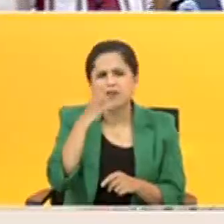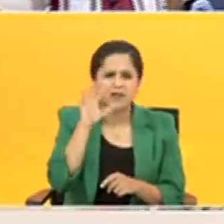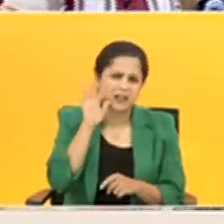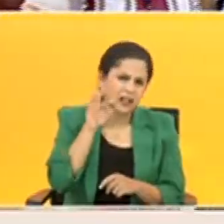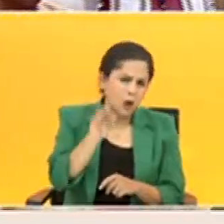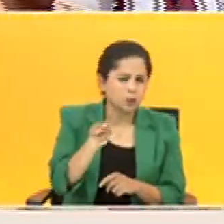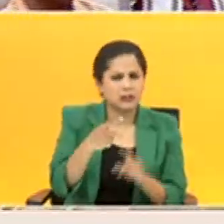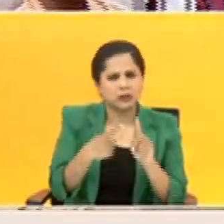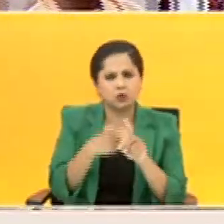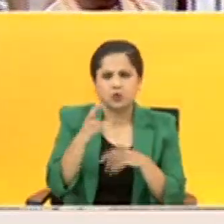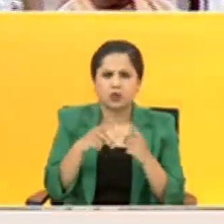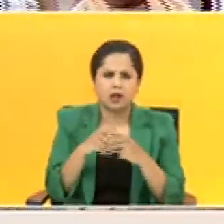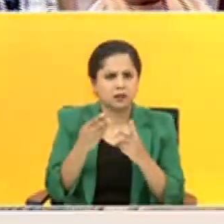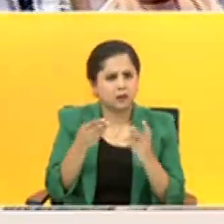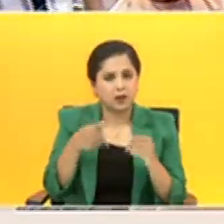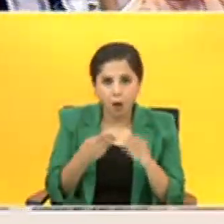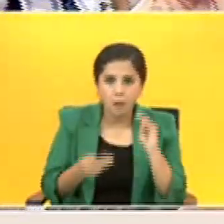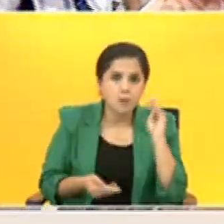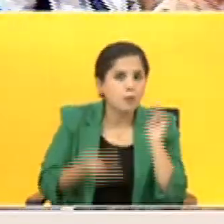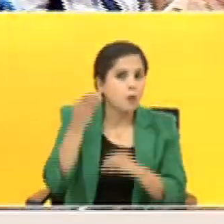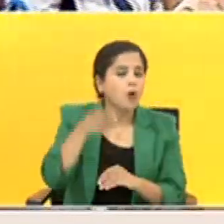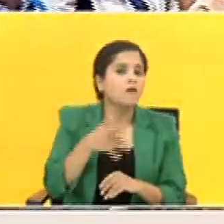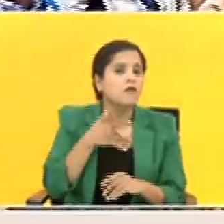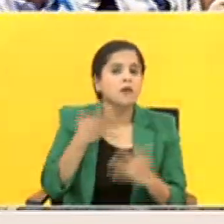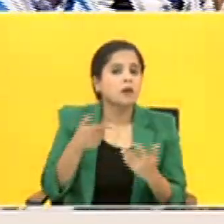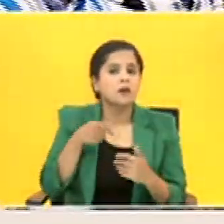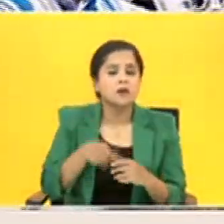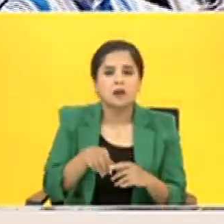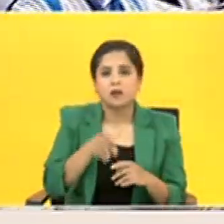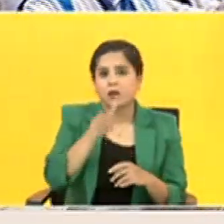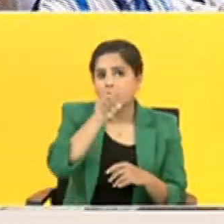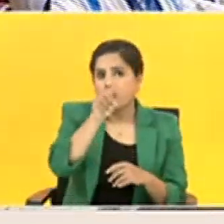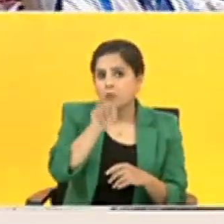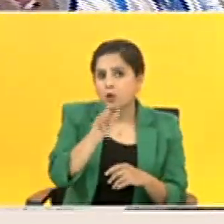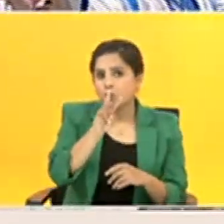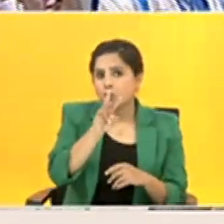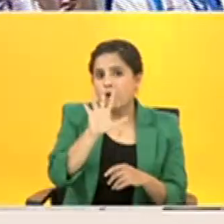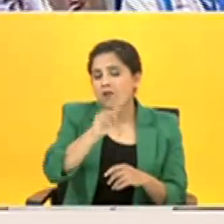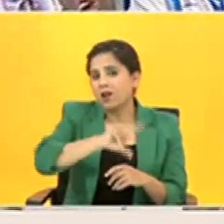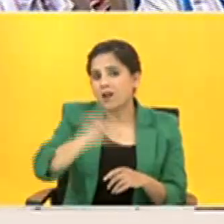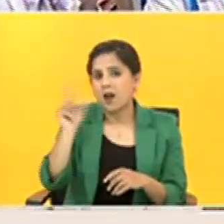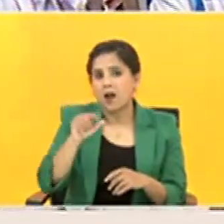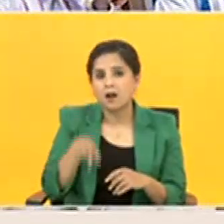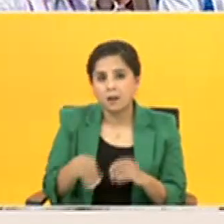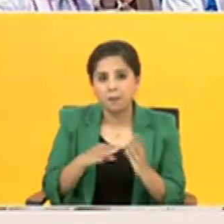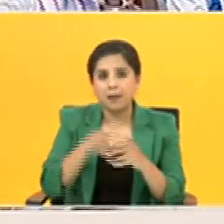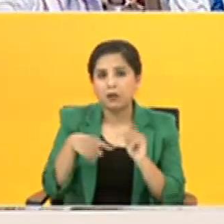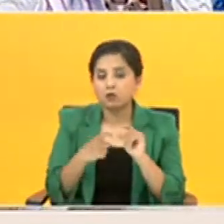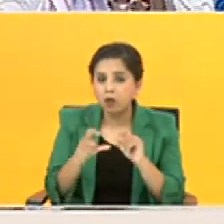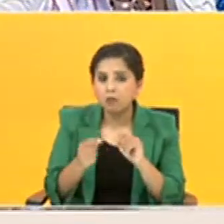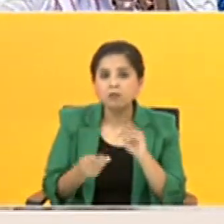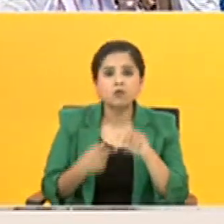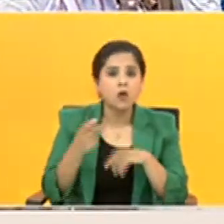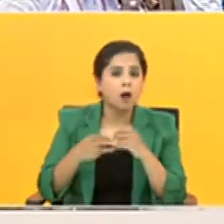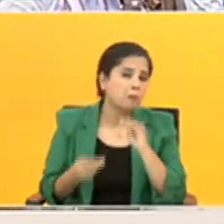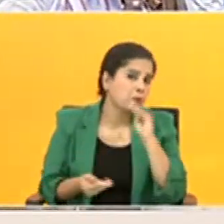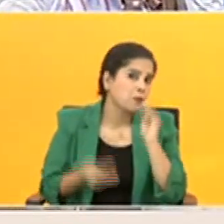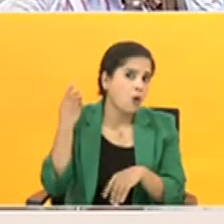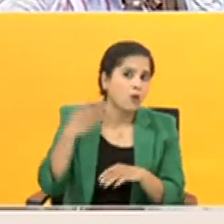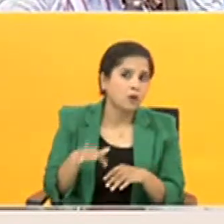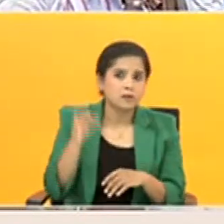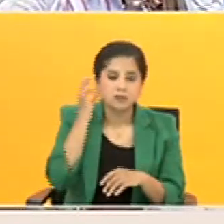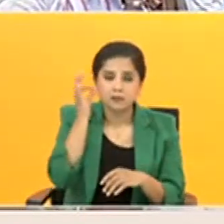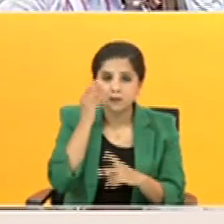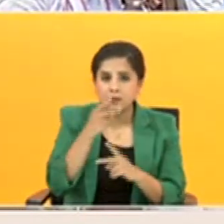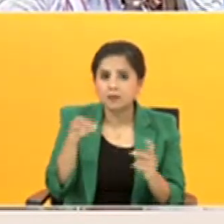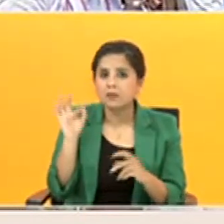था। आज ये बढ़कर करीब करीब 1.25 लाख मैट्रिक टन के आसपास हो गया है। यानी